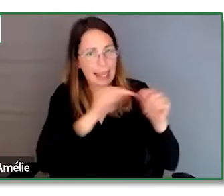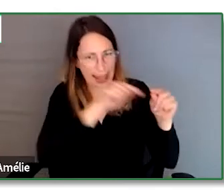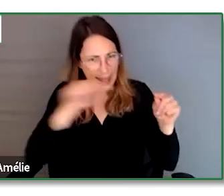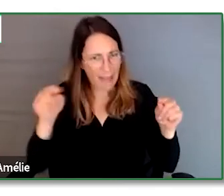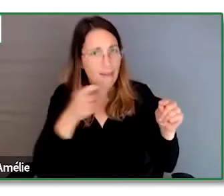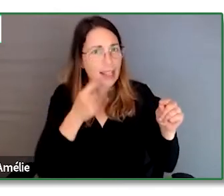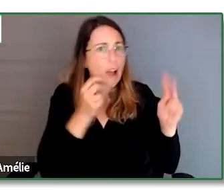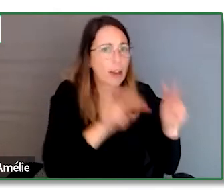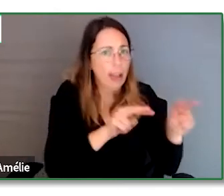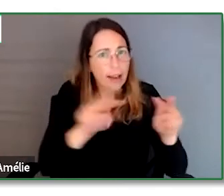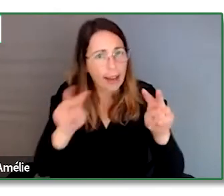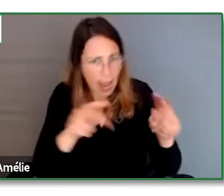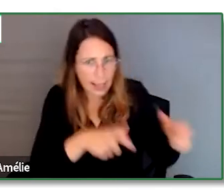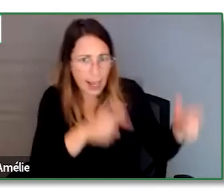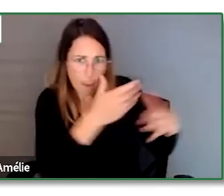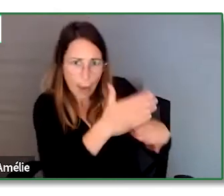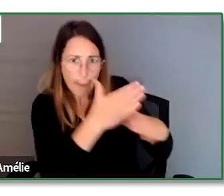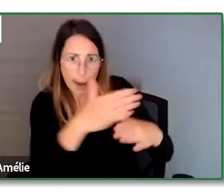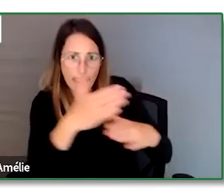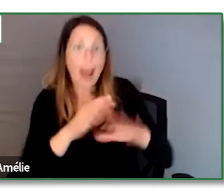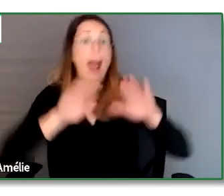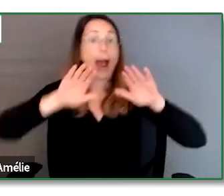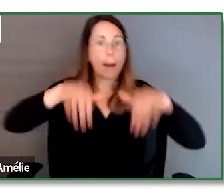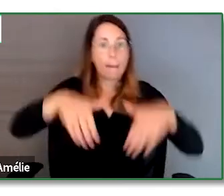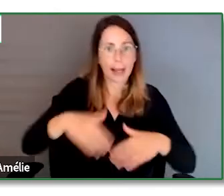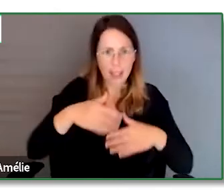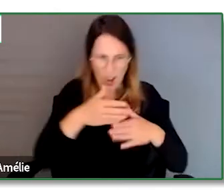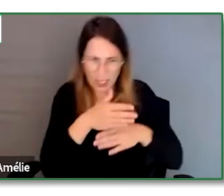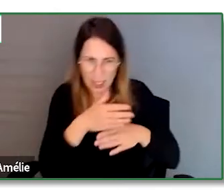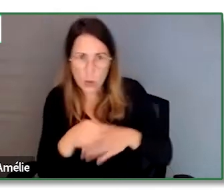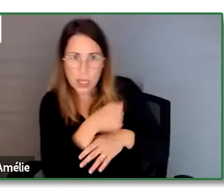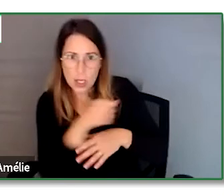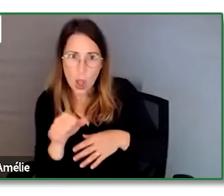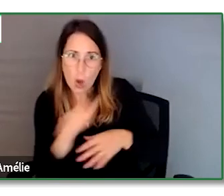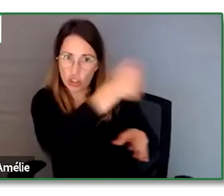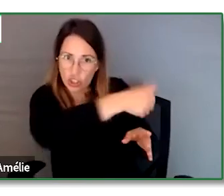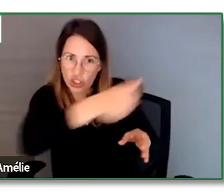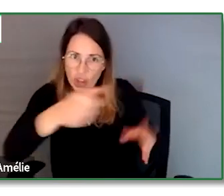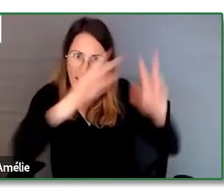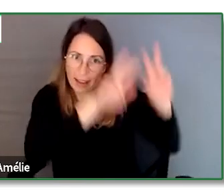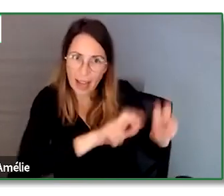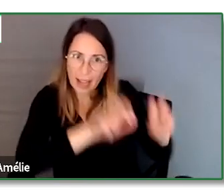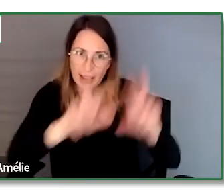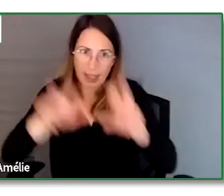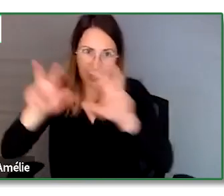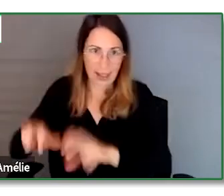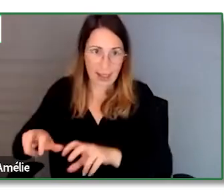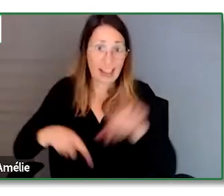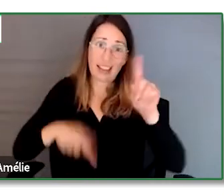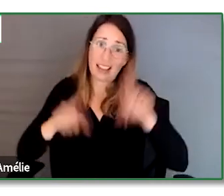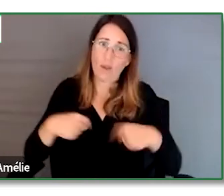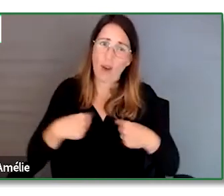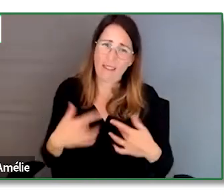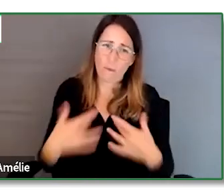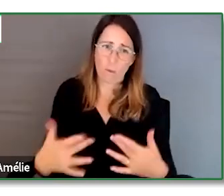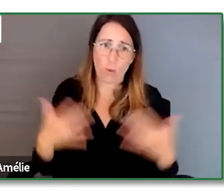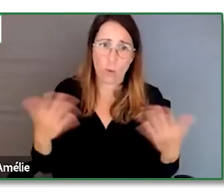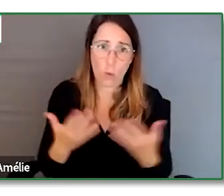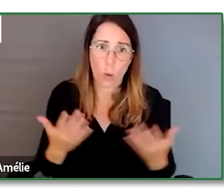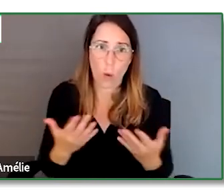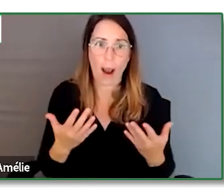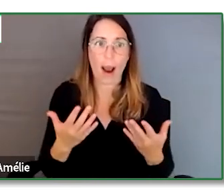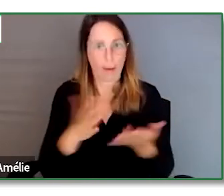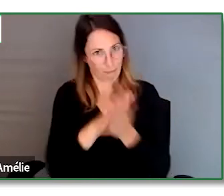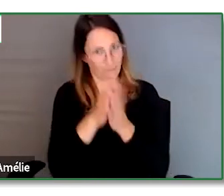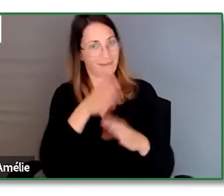est-ce que ces parcs sont accessibles ou non? Parfois, je dois avouer, nous les avons rendus accessibles avec une rampe, mais